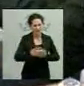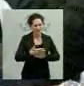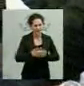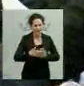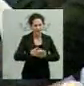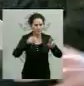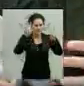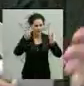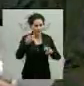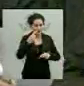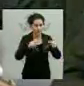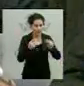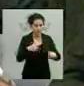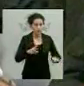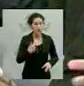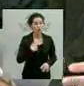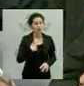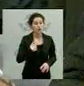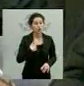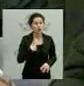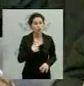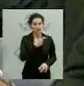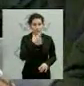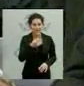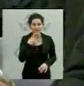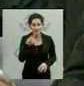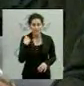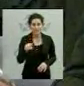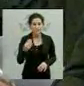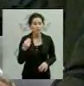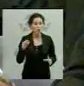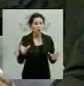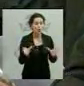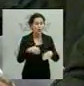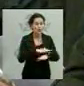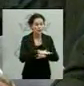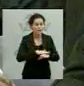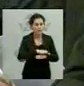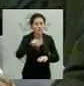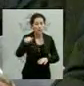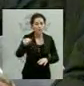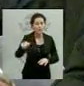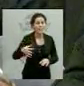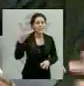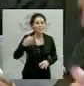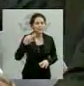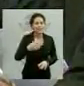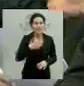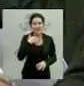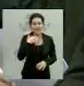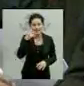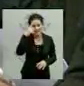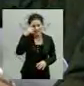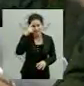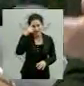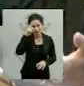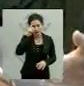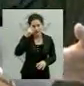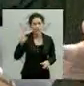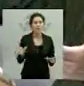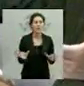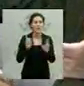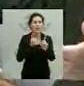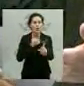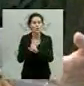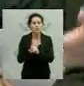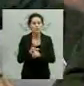del pressupost. El que sí que li agrairia a aquest equip de govern és que vostès han de decidir quin tipus d'oposició volen fer. Una oposició per sumar